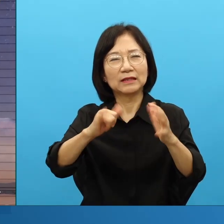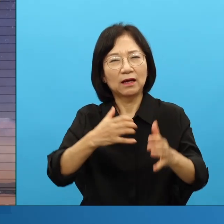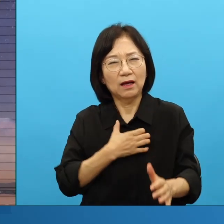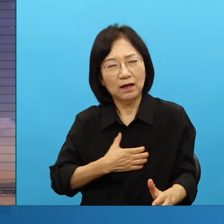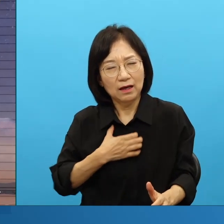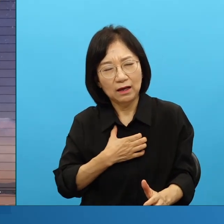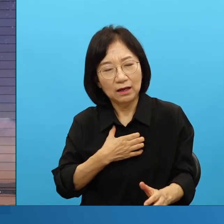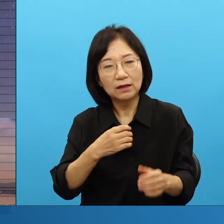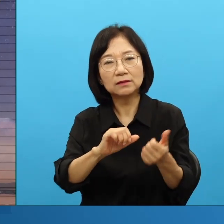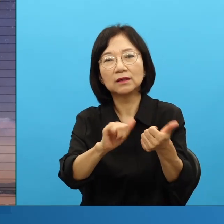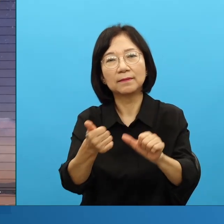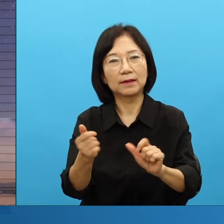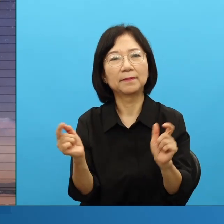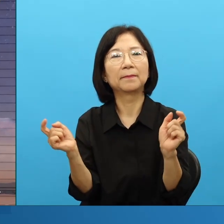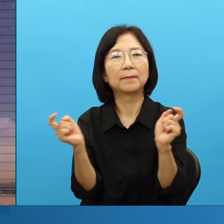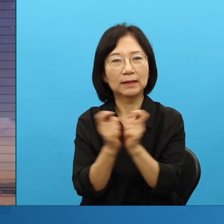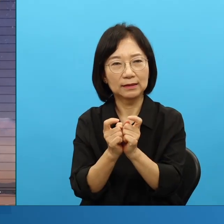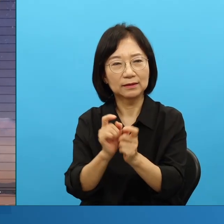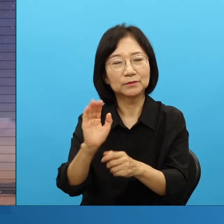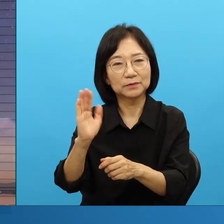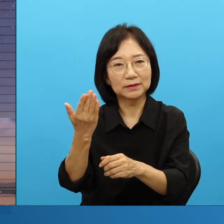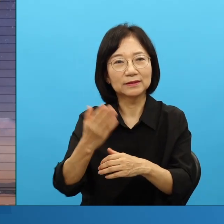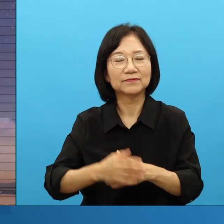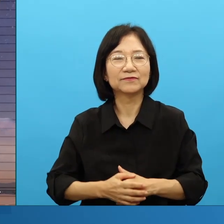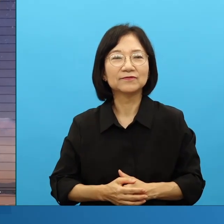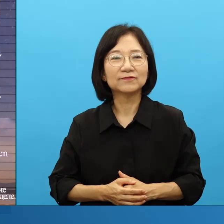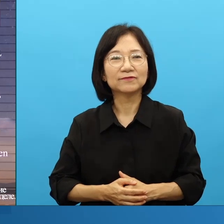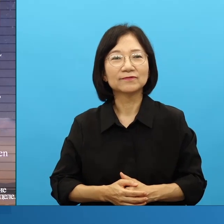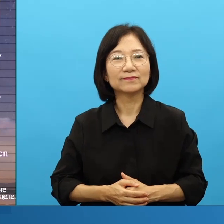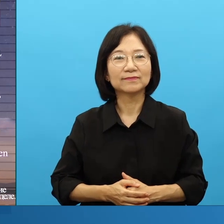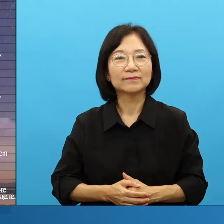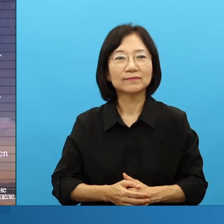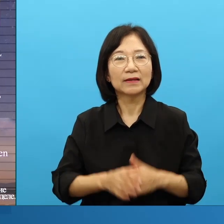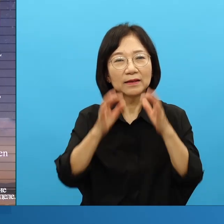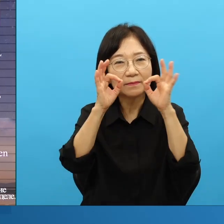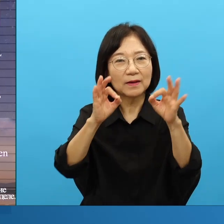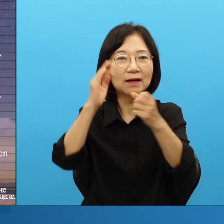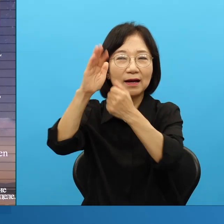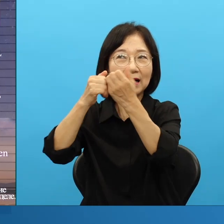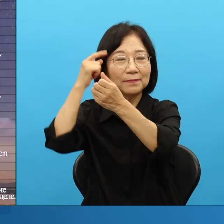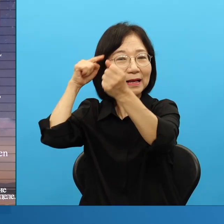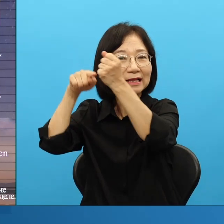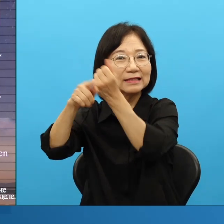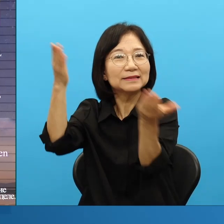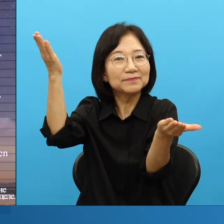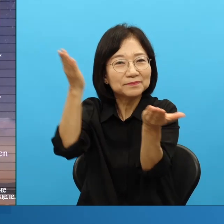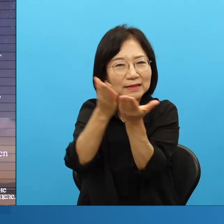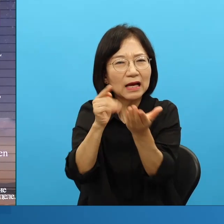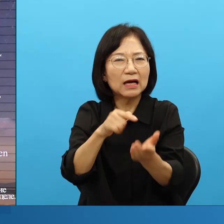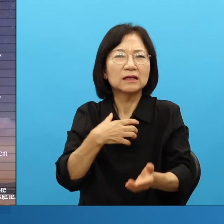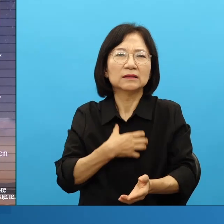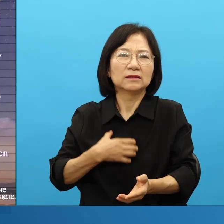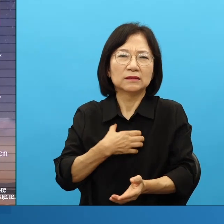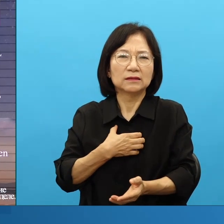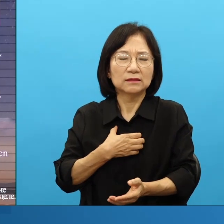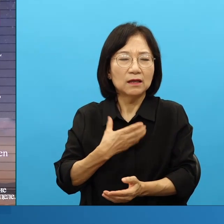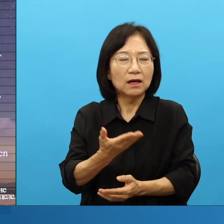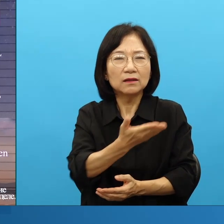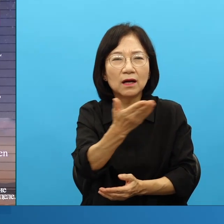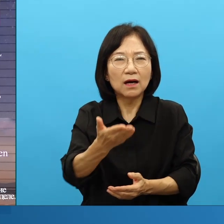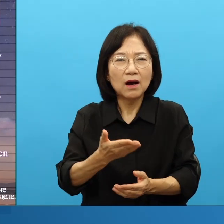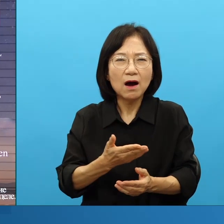것이요 세상의 근심은 사망을 이루는 것이니라. 보라 하나님의 뜻대로 하게 된 이